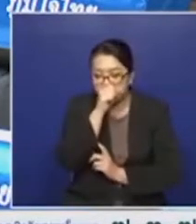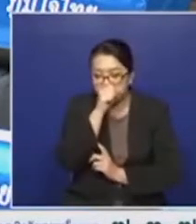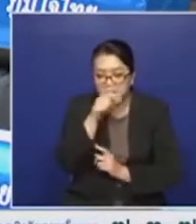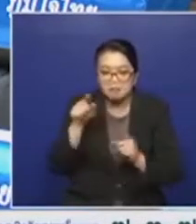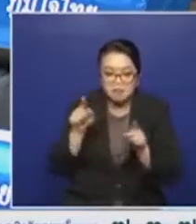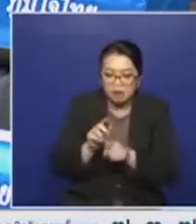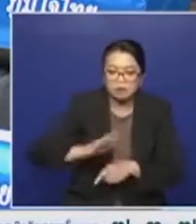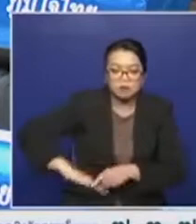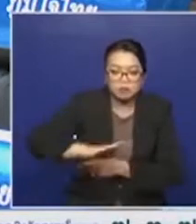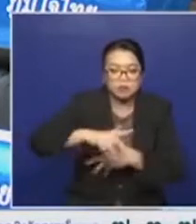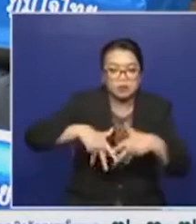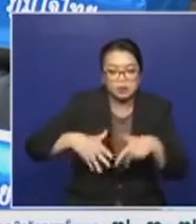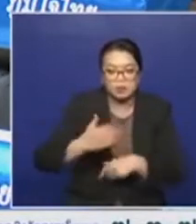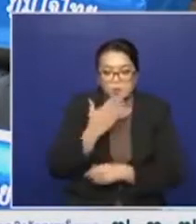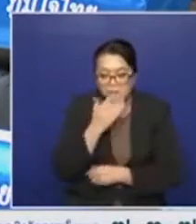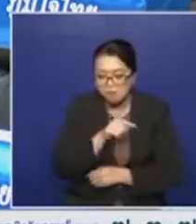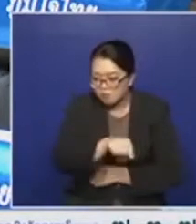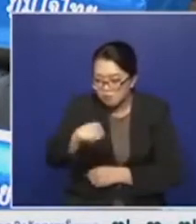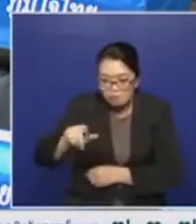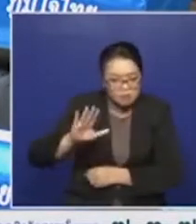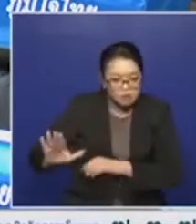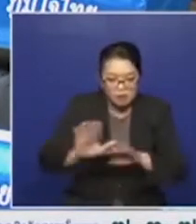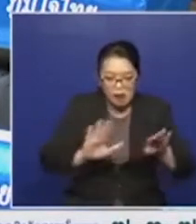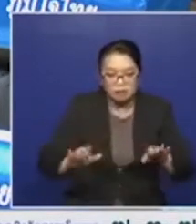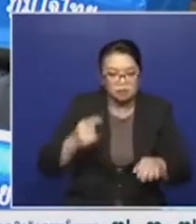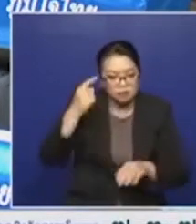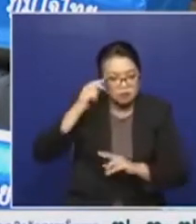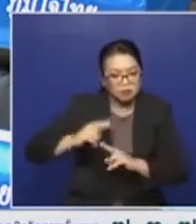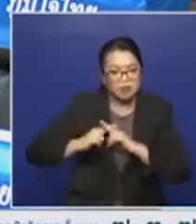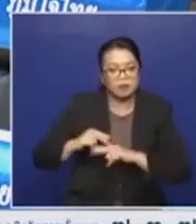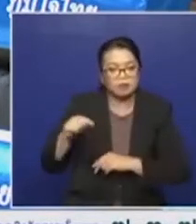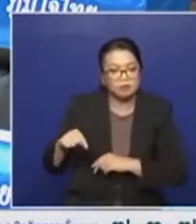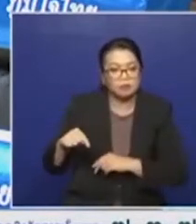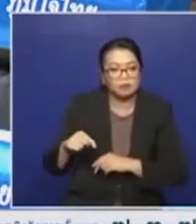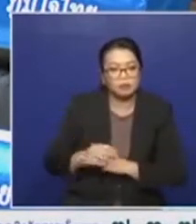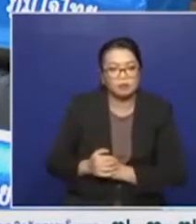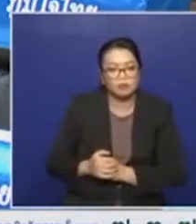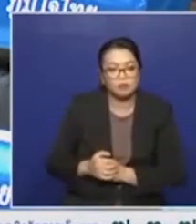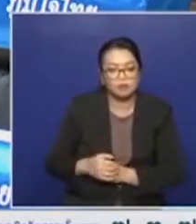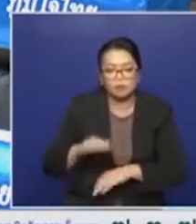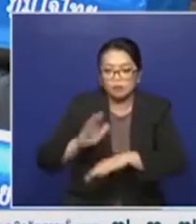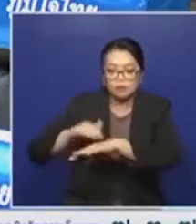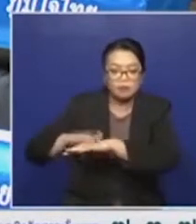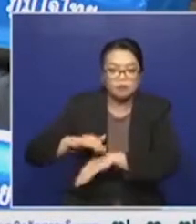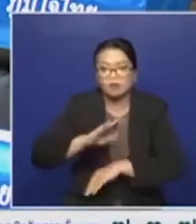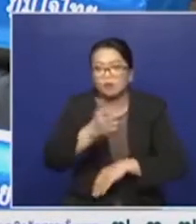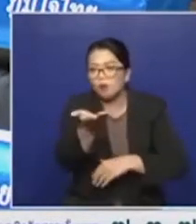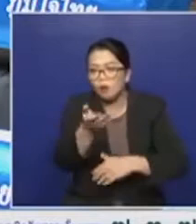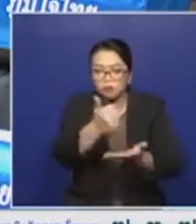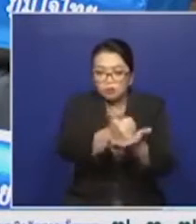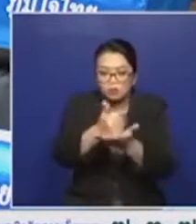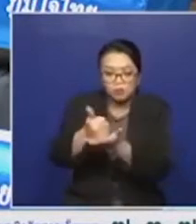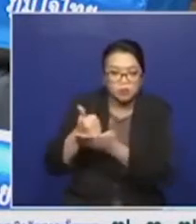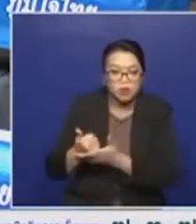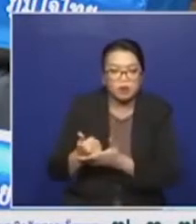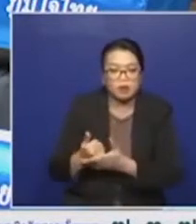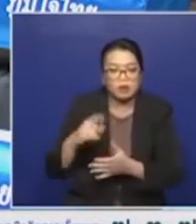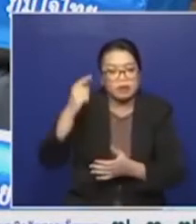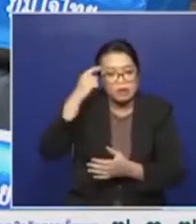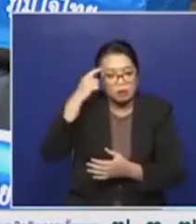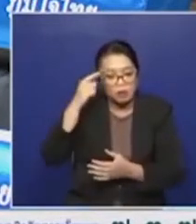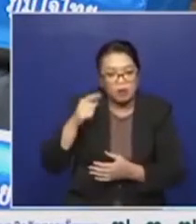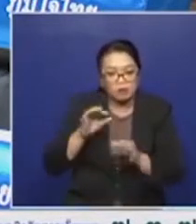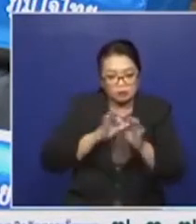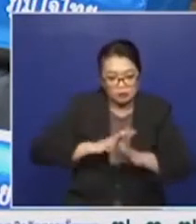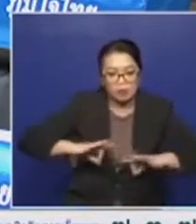ประชาชนและอย่างที่ผมเรียกร้องว่าวันนี้เสียงเรียกร้องของประชาชนต่อเรื่องที่พวกเราคิดว่าอ่อนไหว